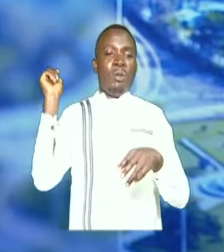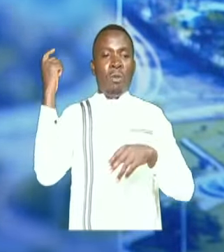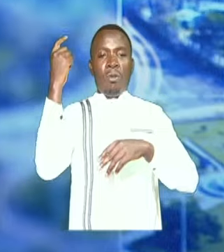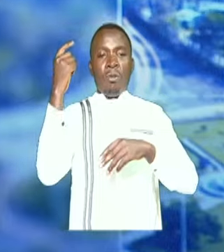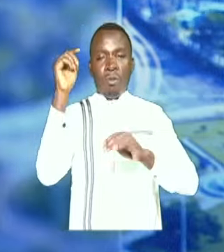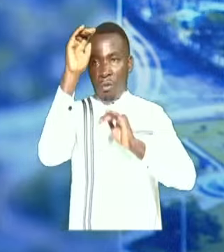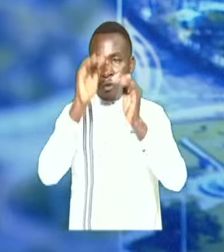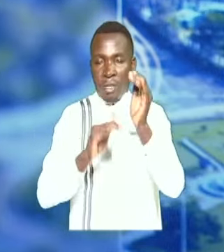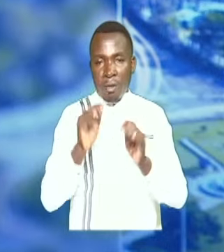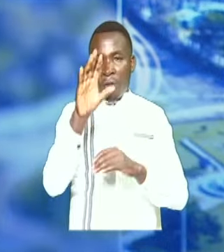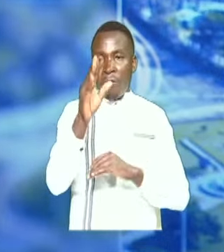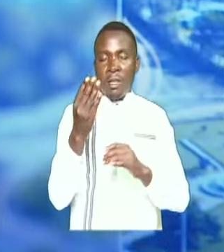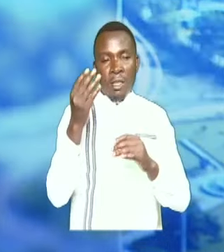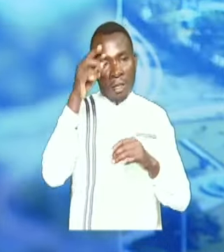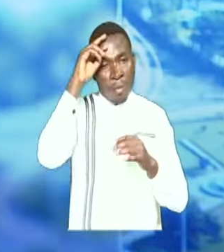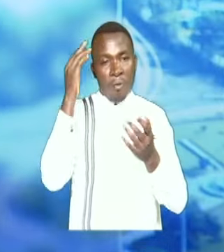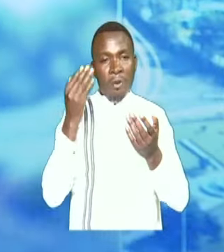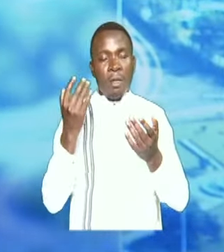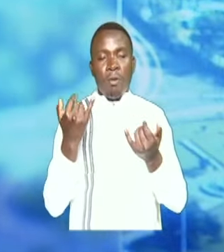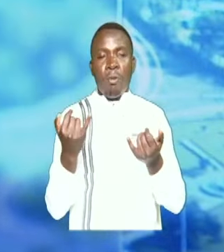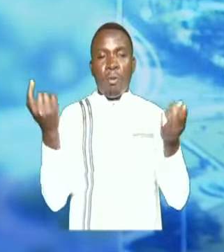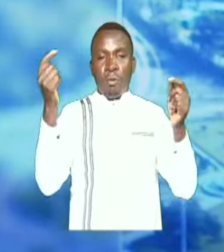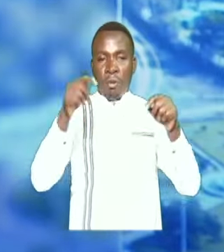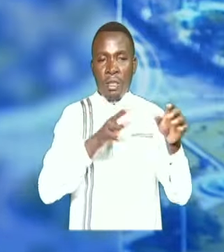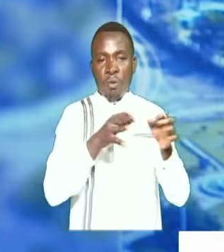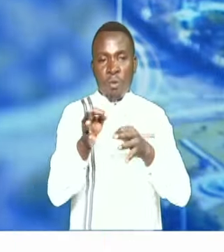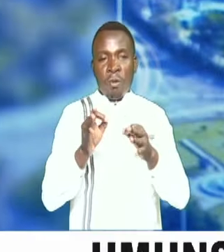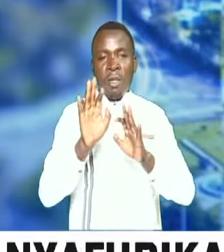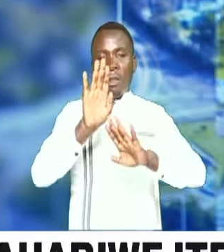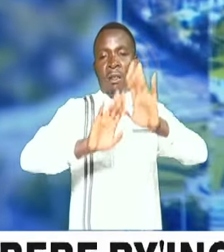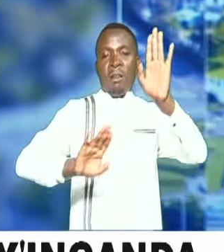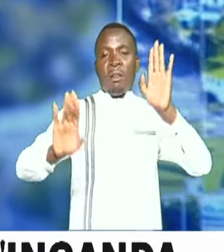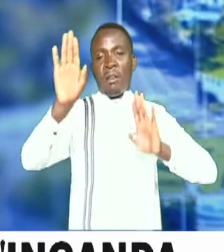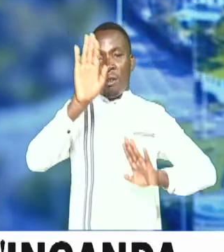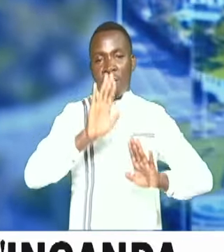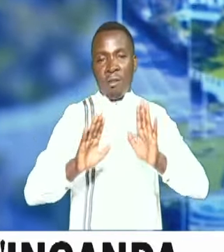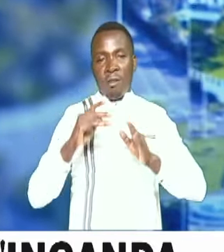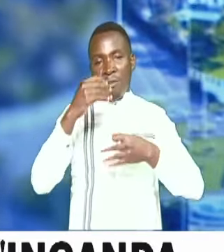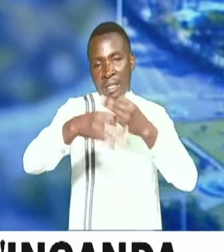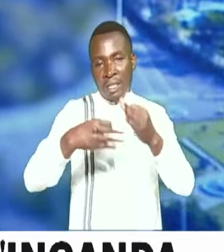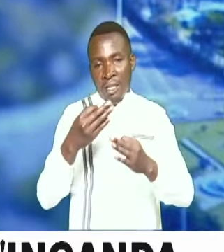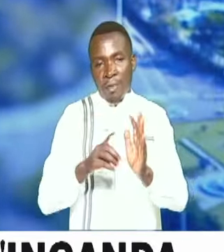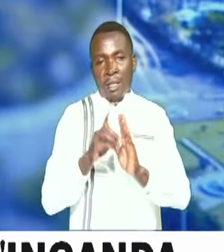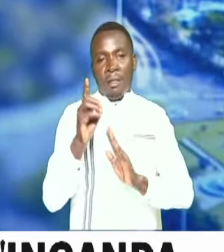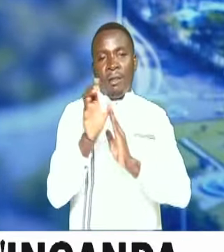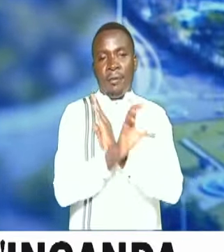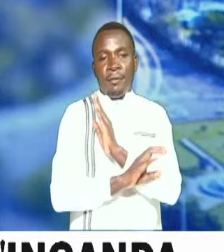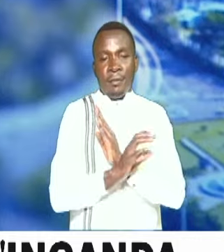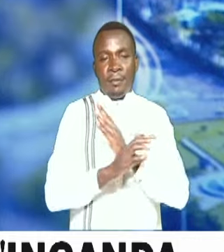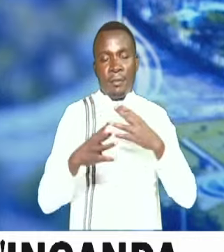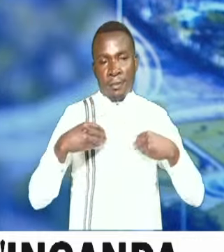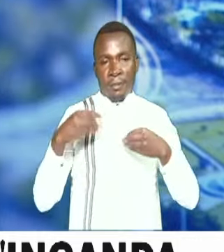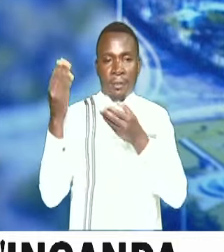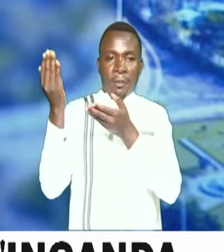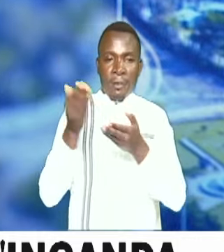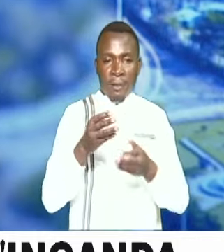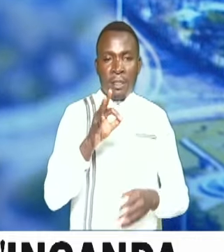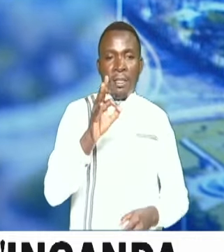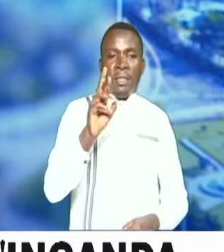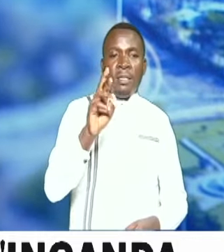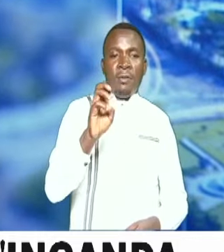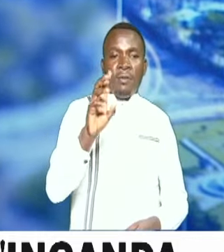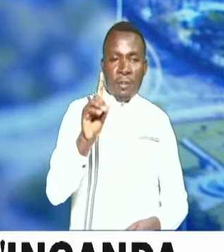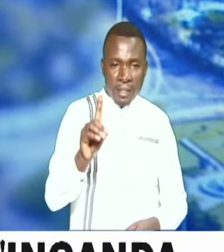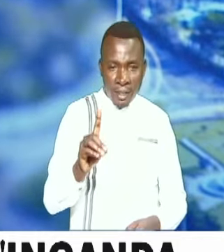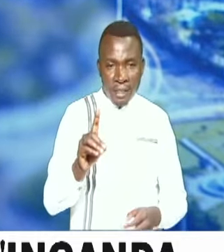mpamvu muri studio zacu tugiye gusesengura uruhare rw'inganda mu iterambere ry'ubukungu bw'igihugu. munyemere nakire bwana Fred Mugabe ni umuyobozi